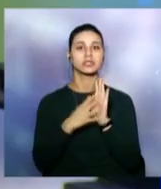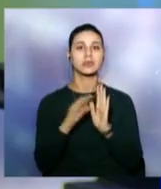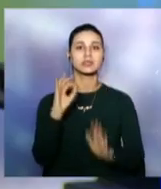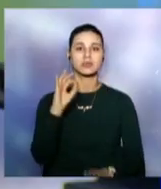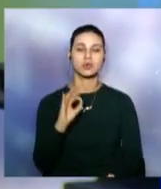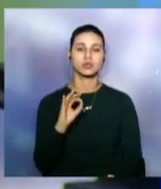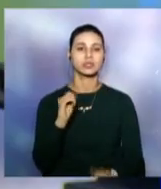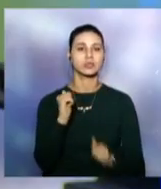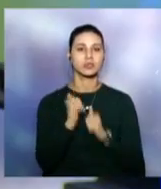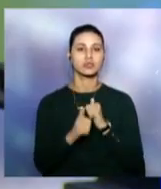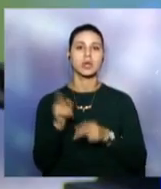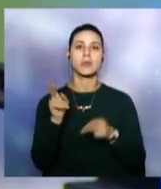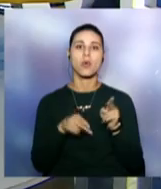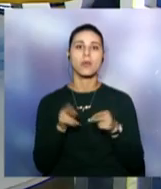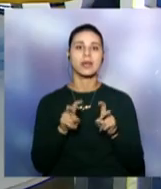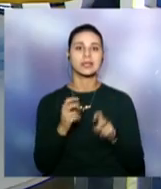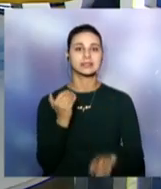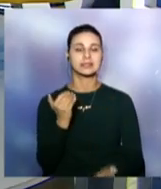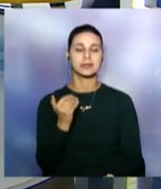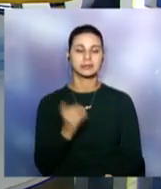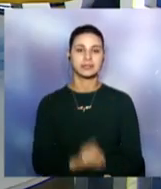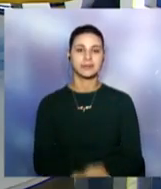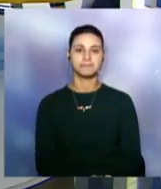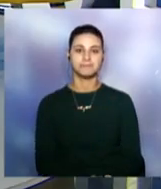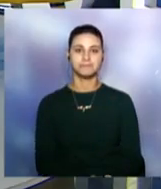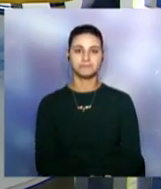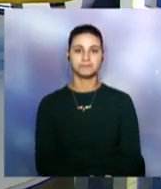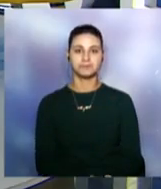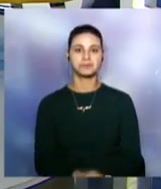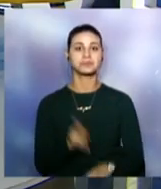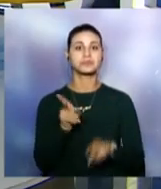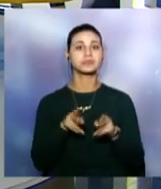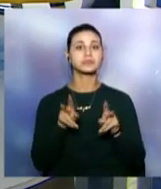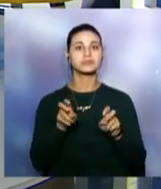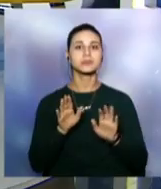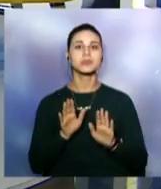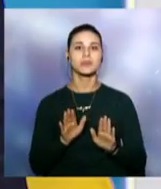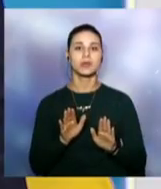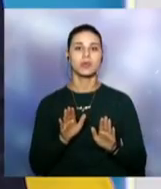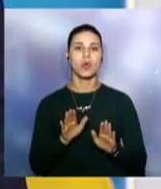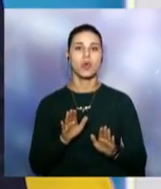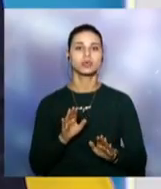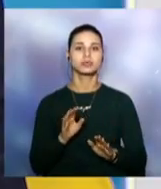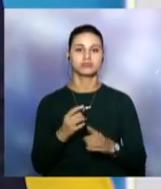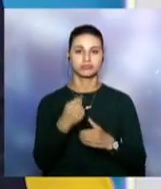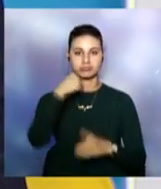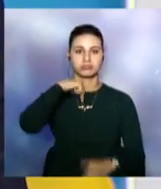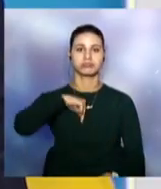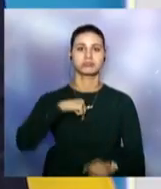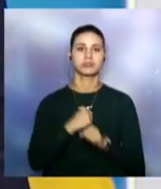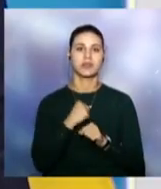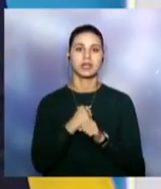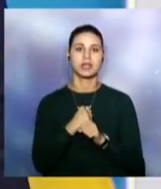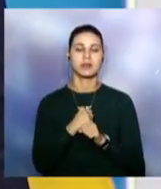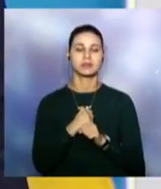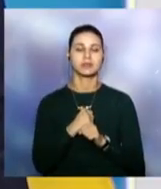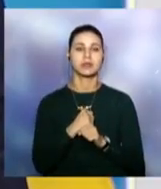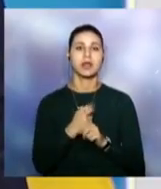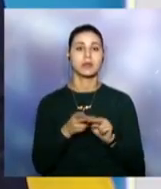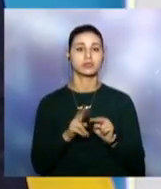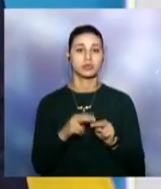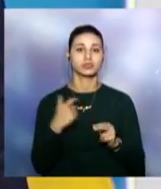98-99% ოპერაციებისა, ანუ ინტერვენციებისა ხდება ხოლმე მინიმალური ინვაზიური ჩარევით. ამიტომ